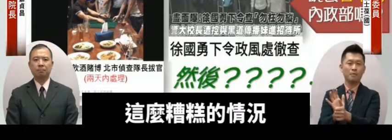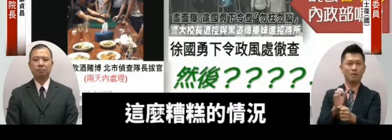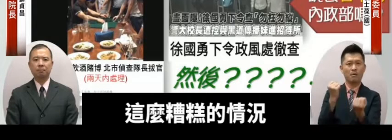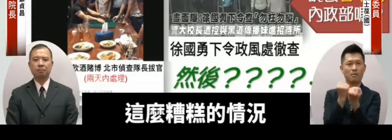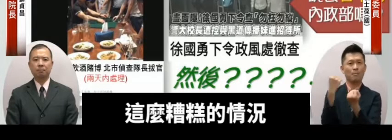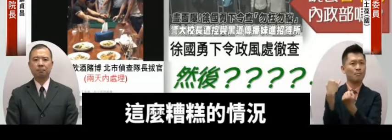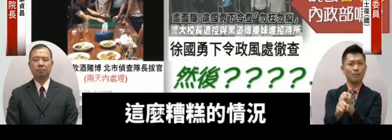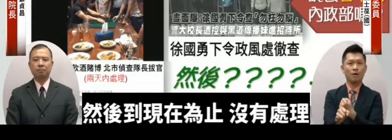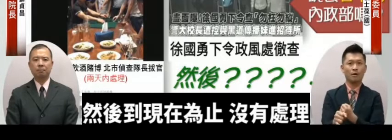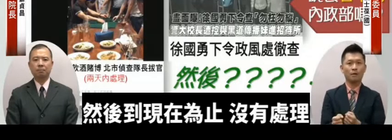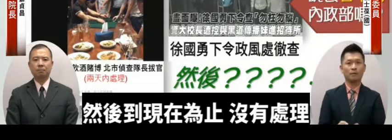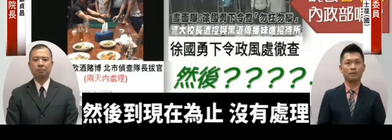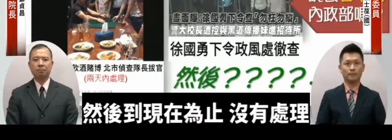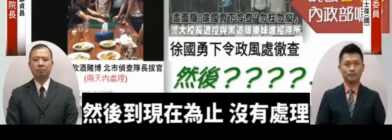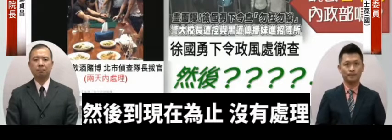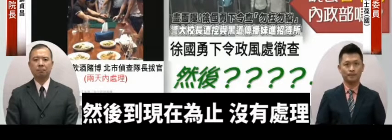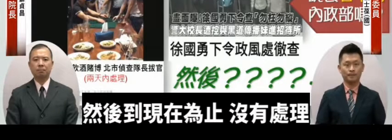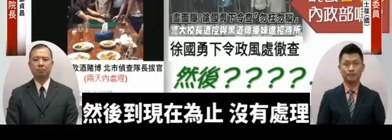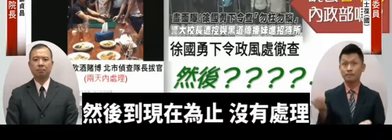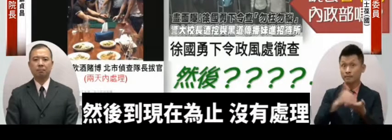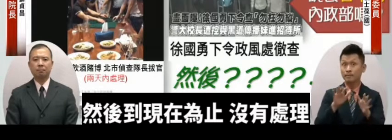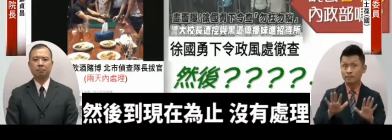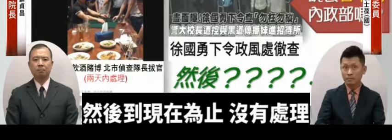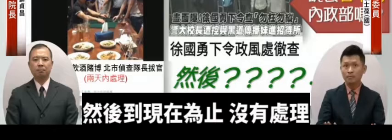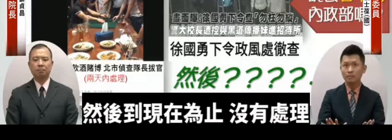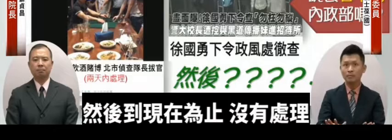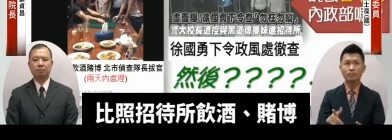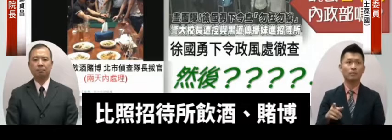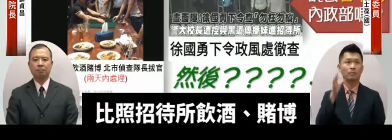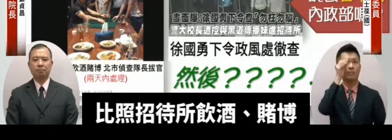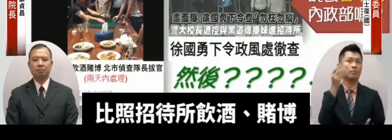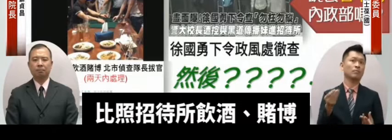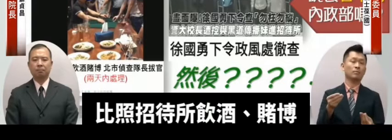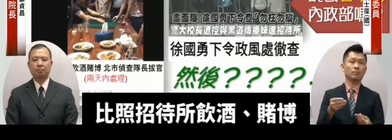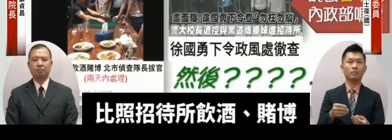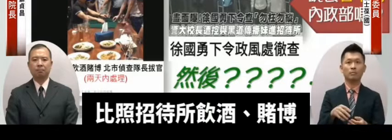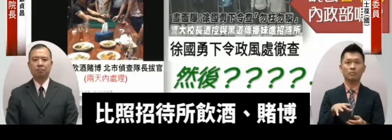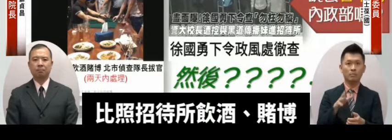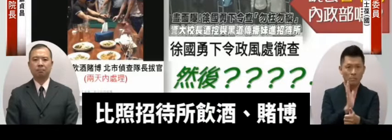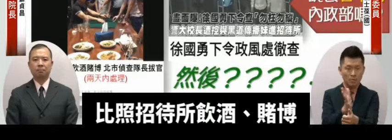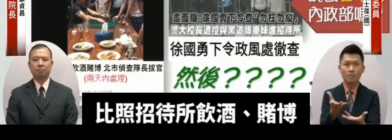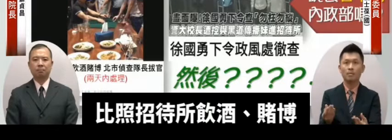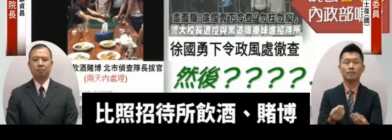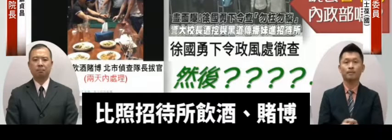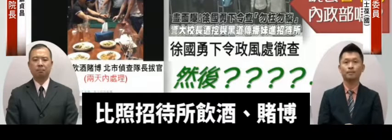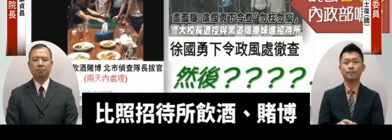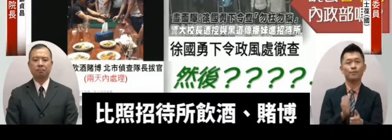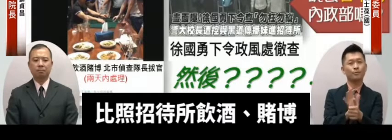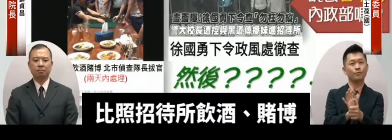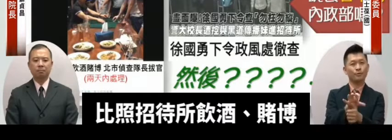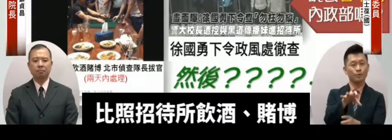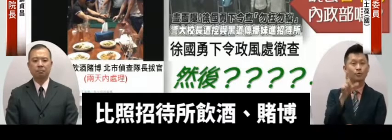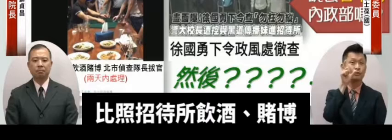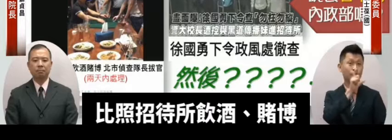况，然后到现在为止没有处理，比照招待所饮